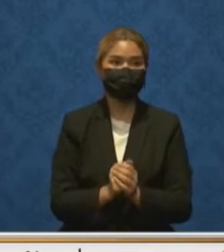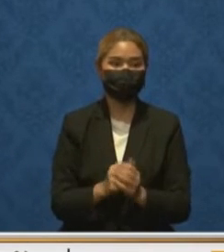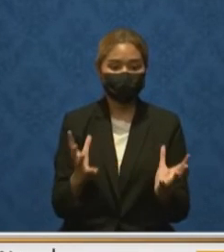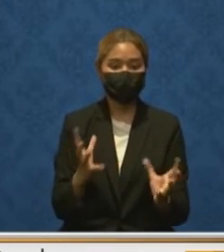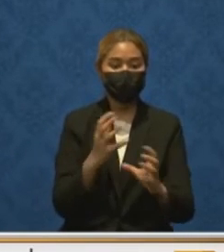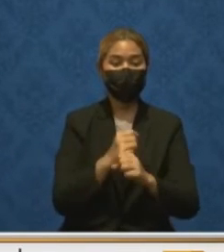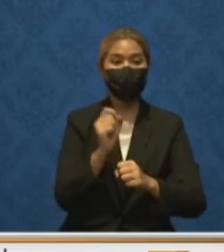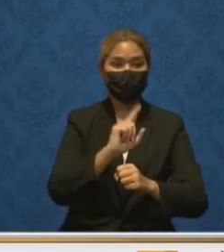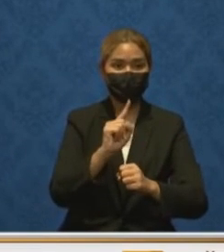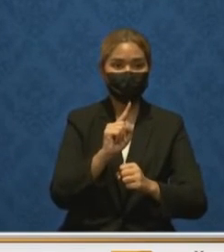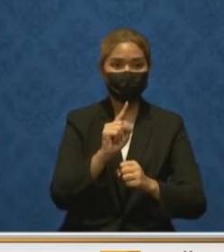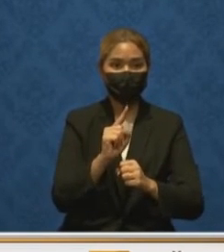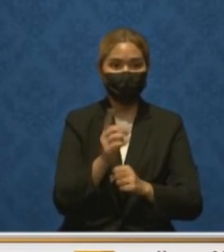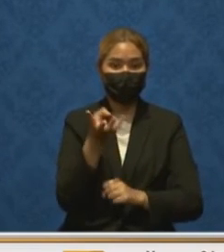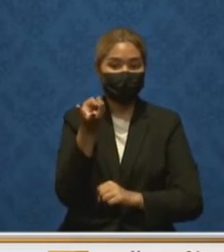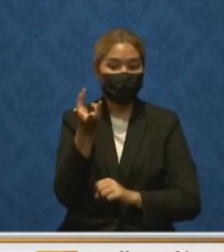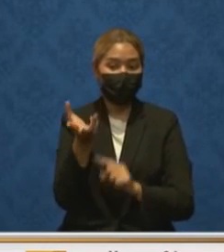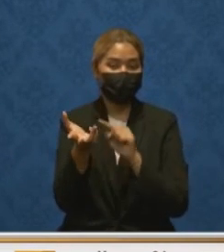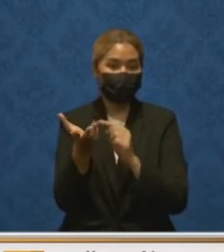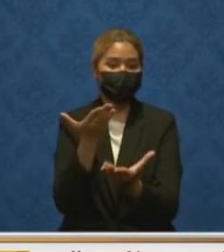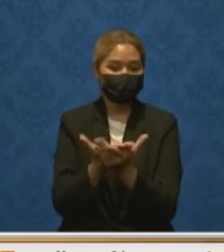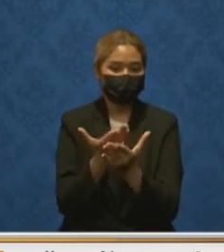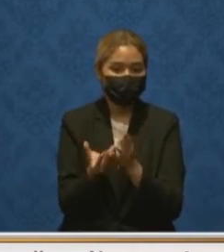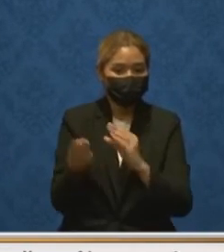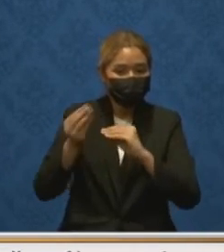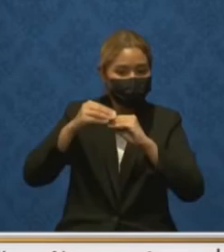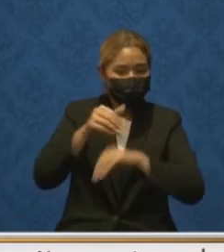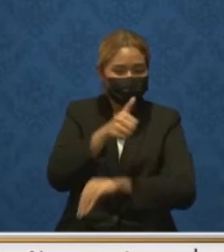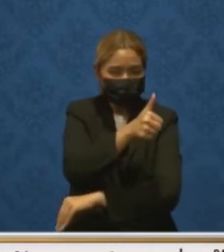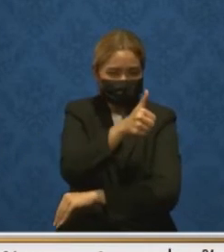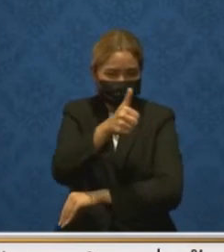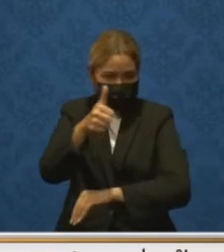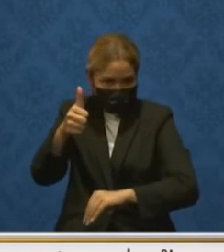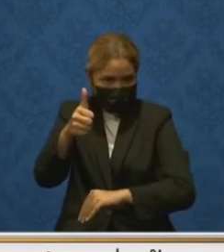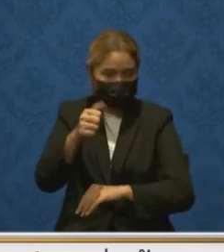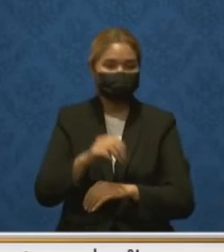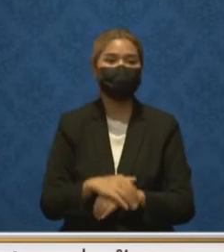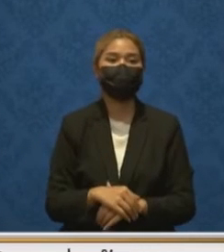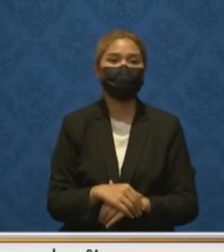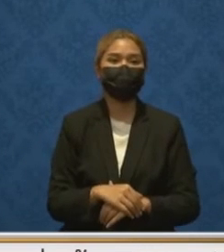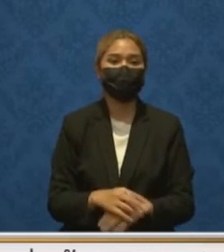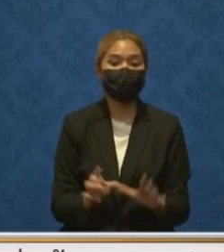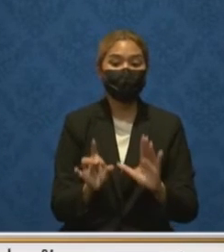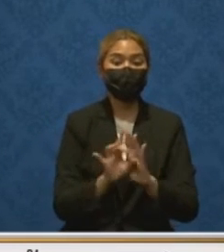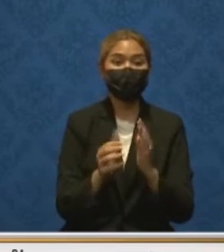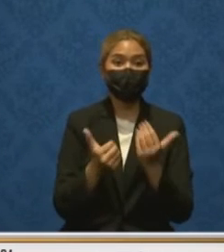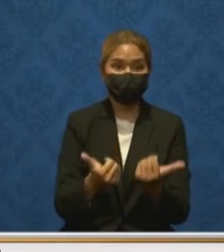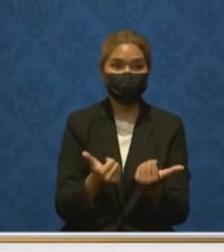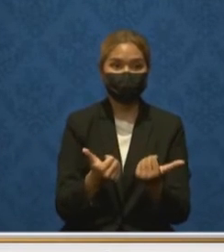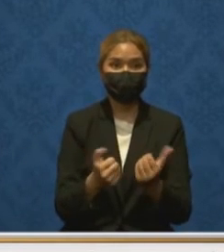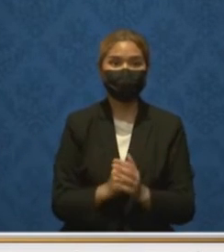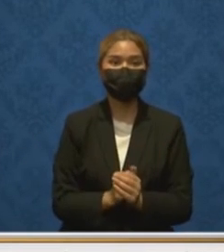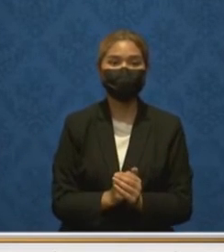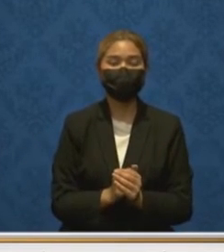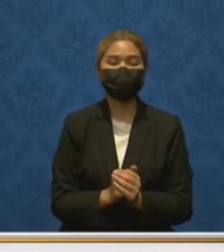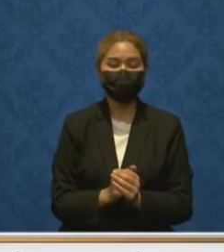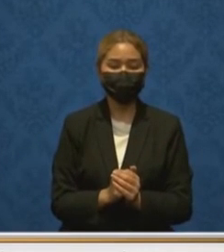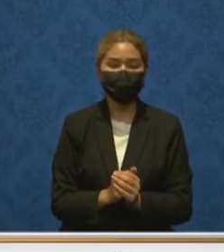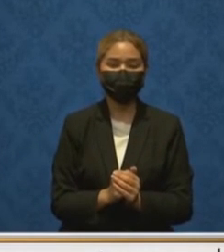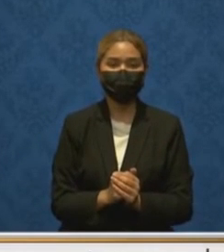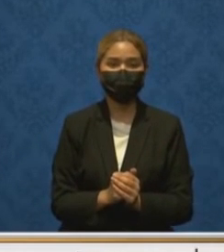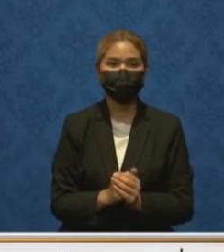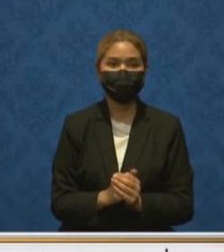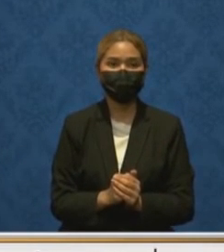อจะช่วยให้ราคาข้าวดีข้ไปอกและสุดท้ายเรื่อง Soft Power ครัท่านประทานคร